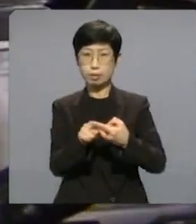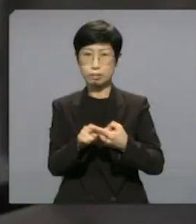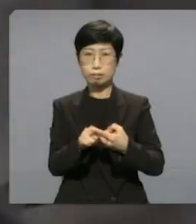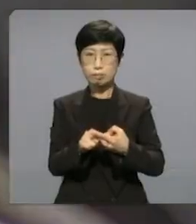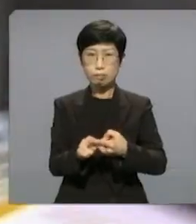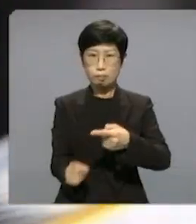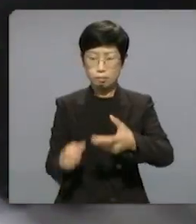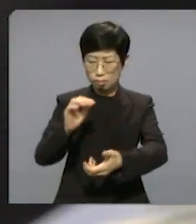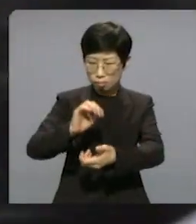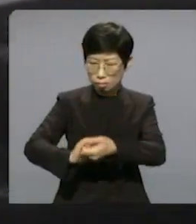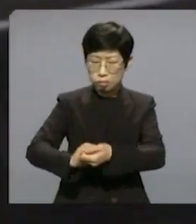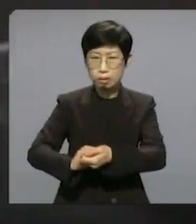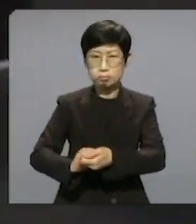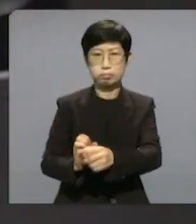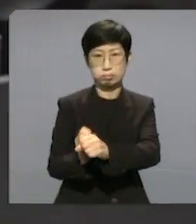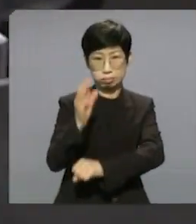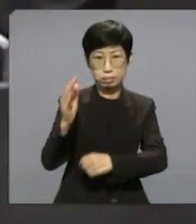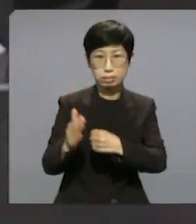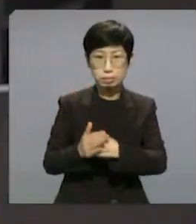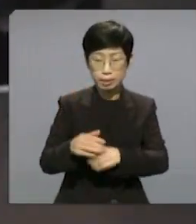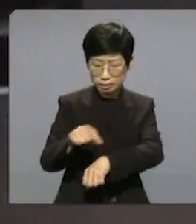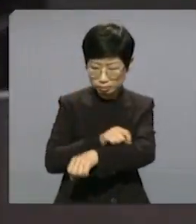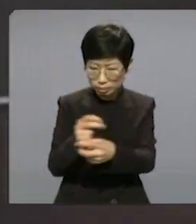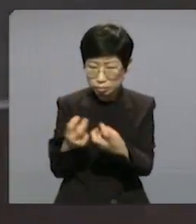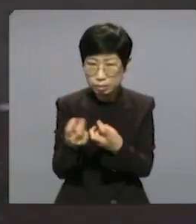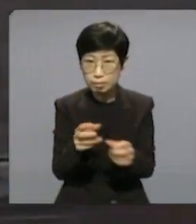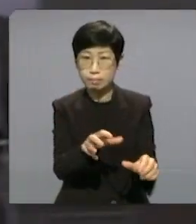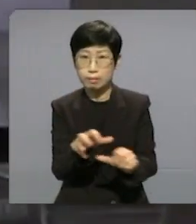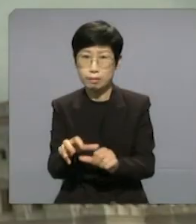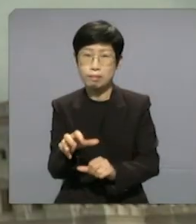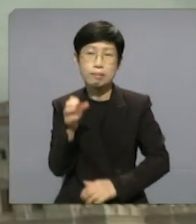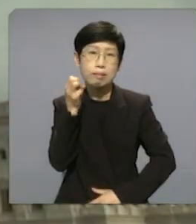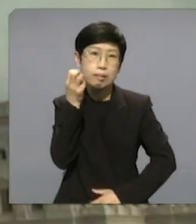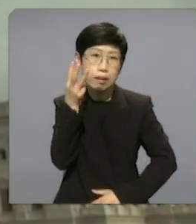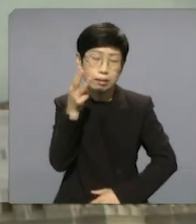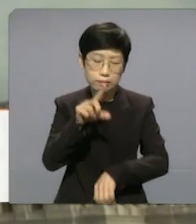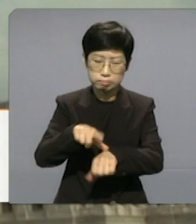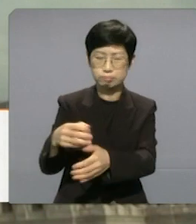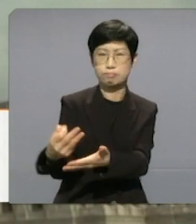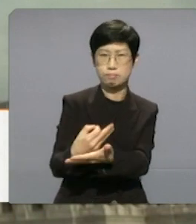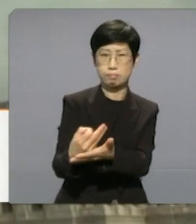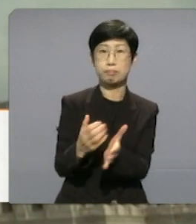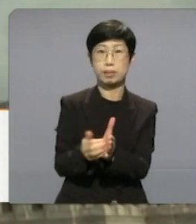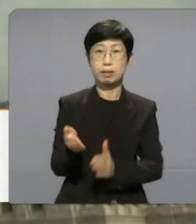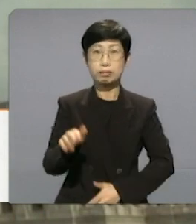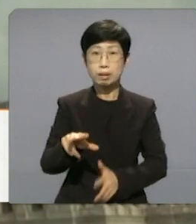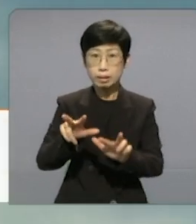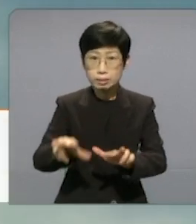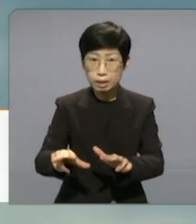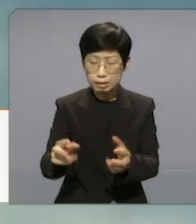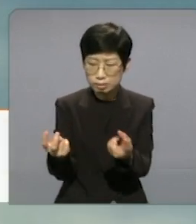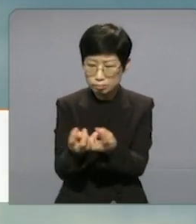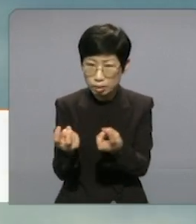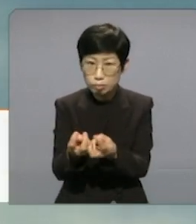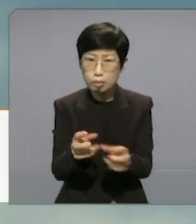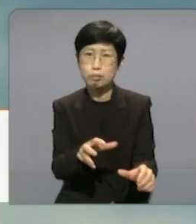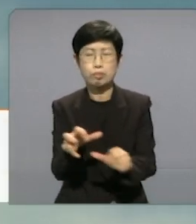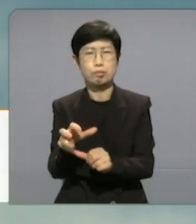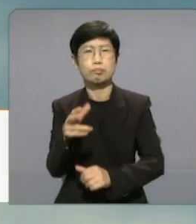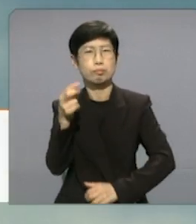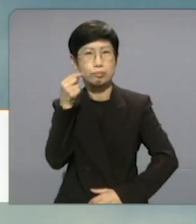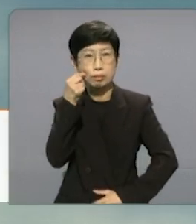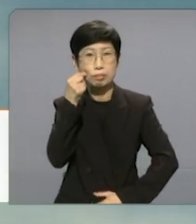상한선을 넘어 특별 조치로 석 달 넘게 시간을 벌어왔습니다. 하지만 이제는 특별 조치로도 비용을 감당할 수 없는